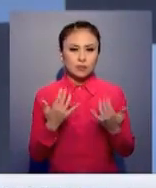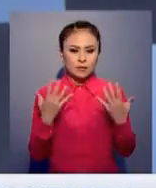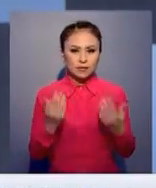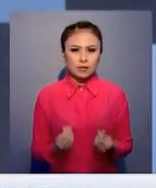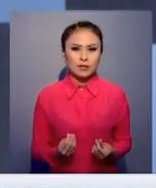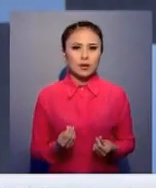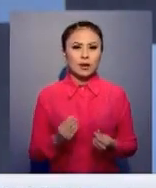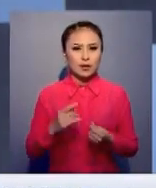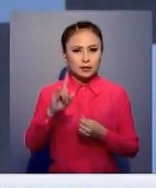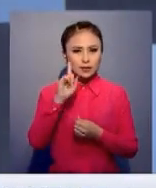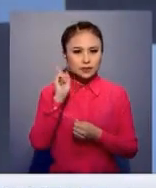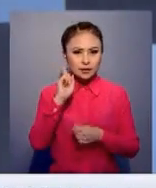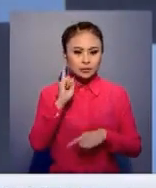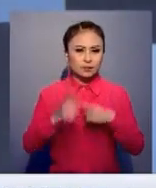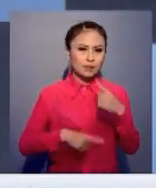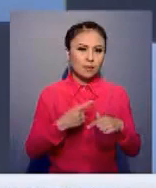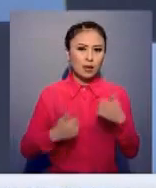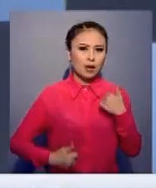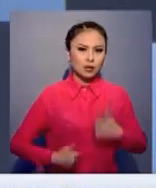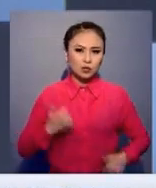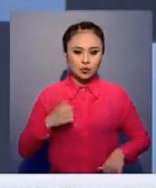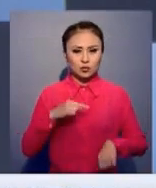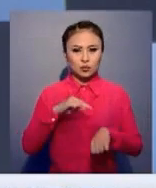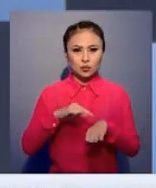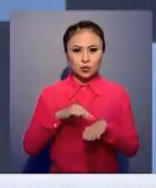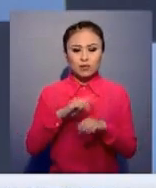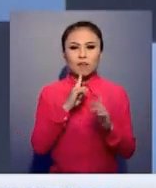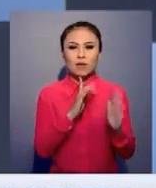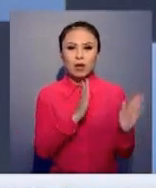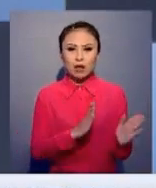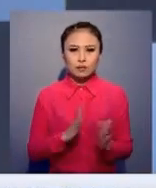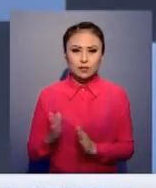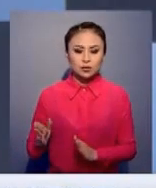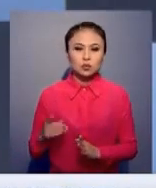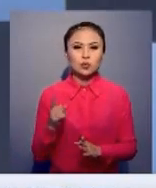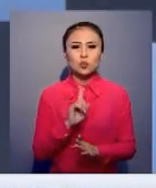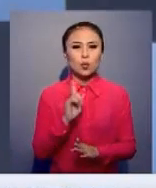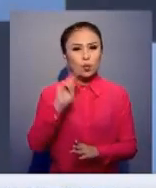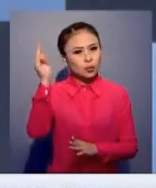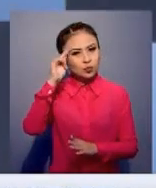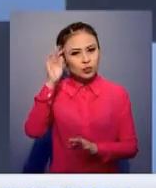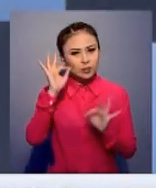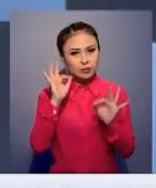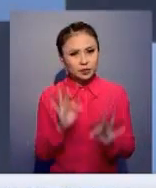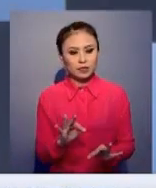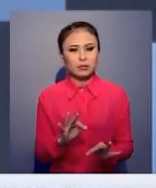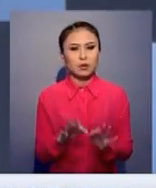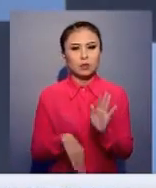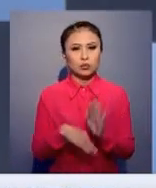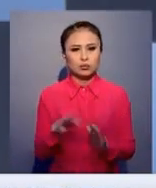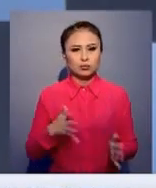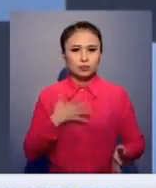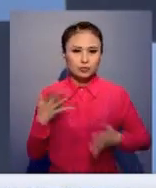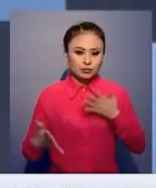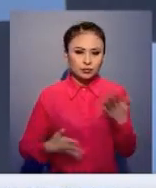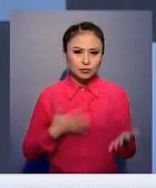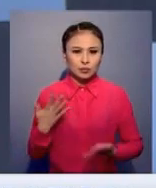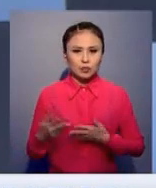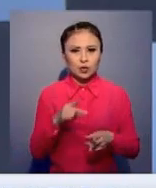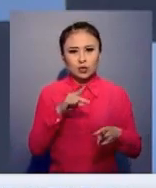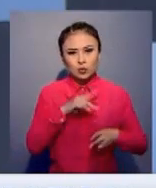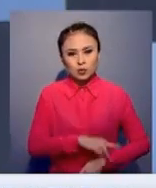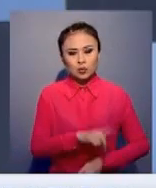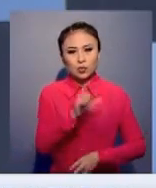үрдіс жас ұрпақтың патриоттық сезімін қалыптастырып, олардың білімге ұмтылысын арттырумен қатар